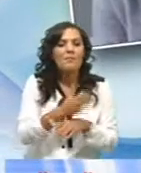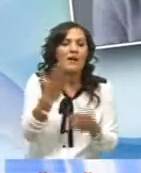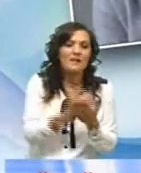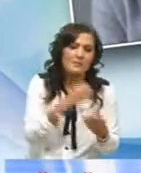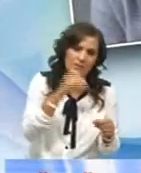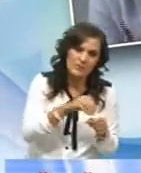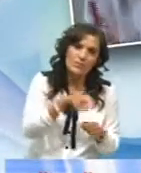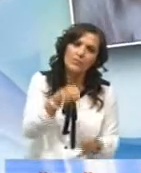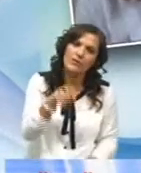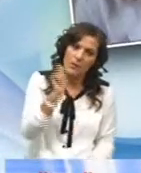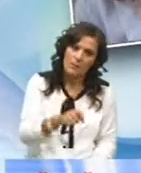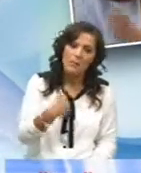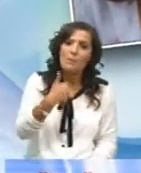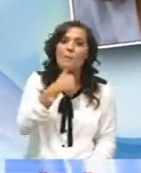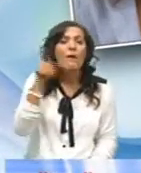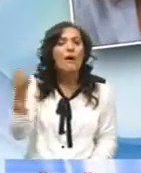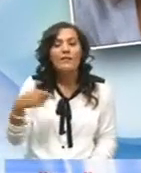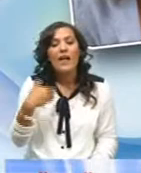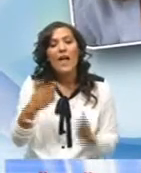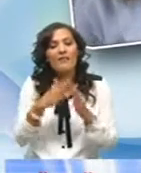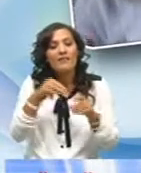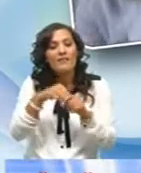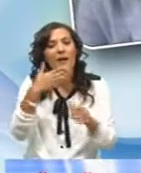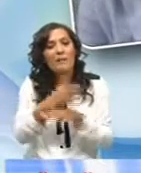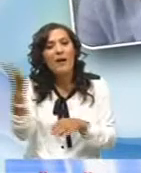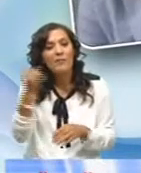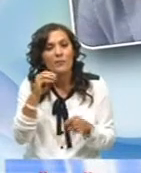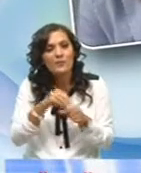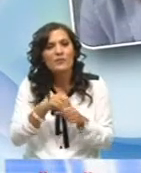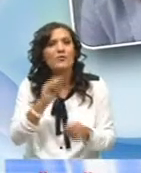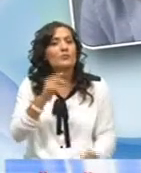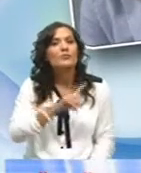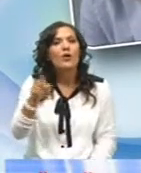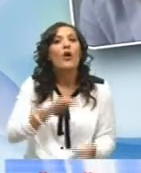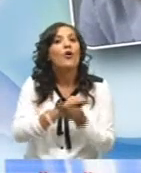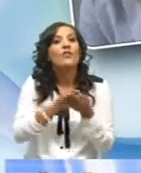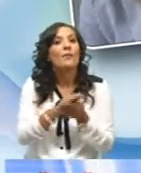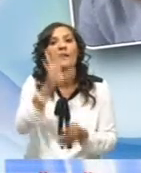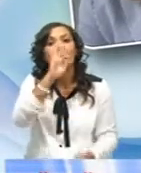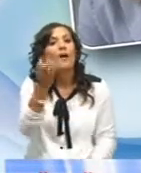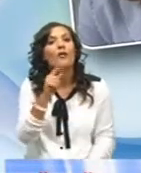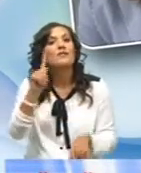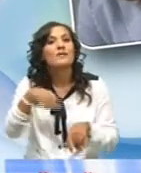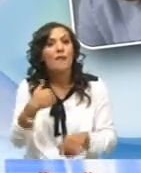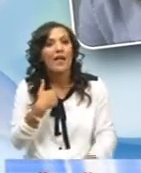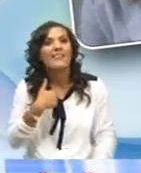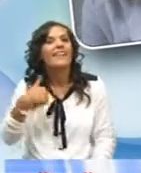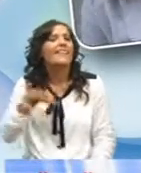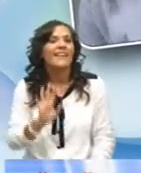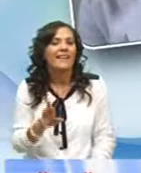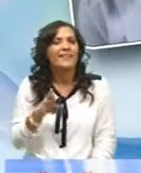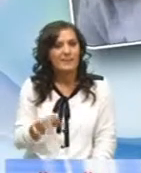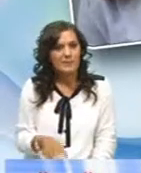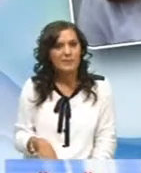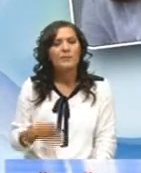kazanmak için şunu yapıyorum Babam işte evimize ekmek getiren için ki Çocuklarını soruyor kurabiye yi kim alıyor Peki o zaman annene